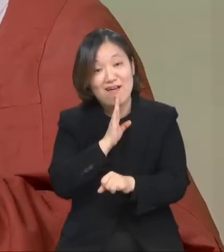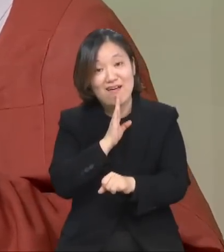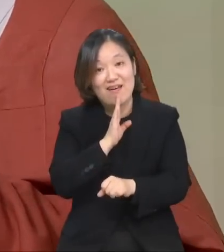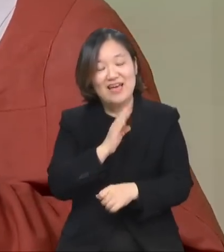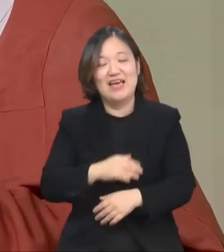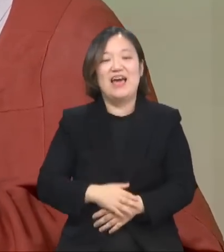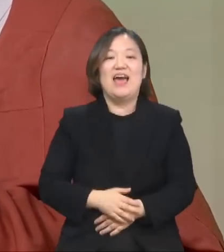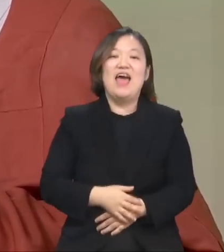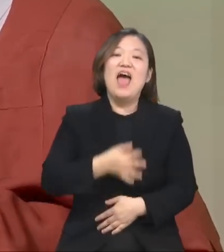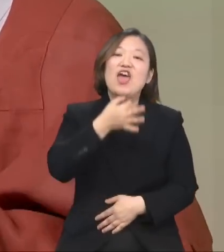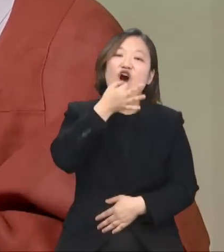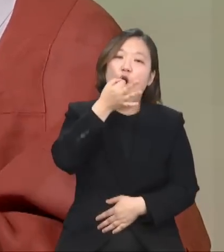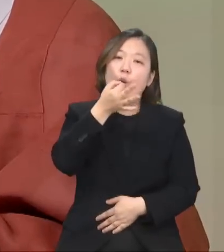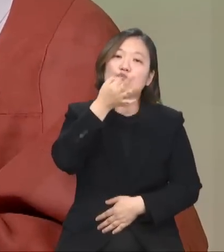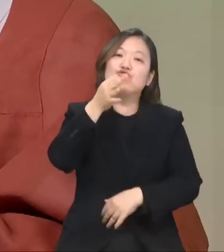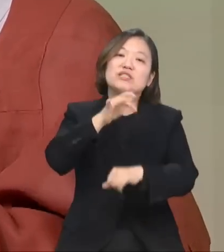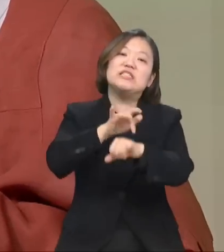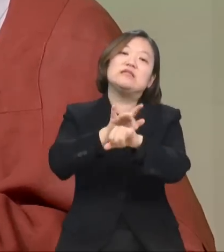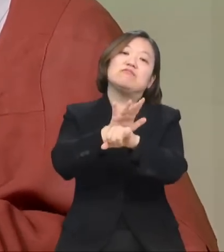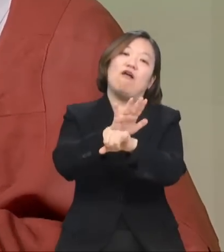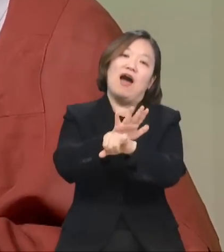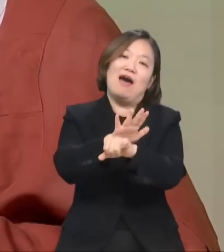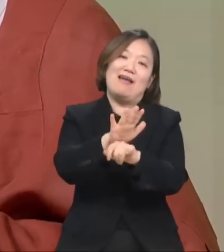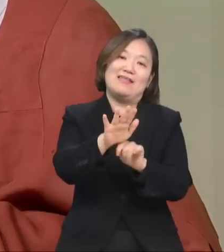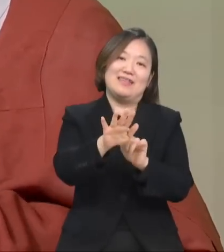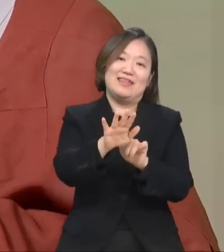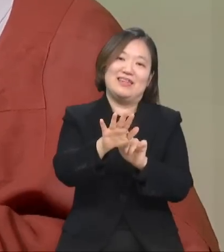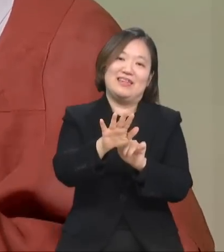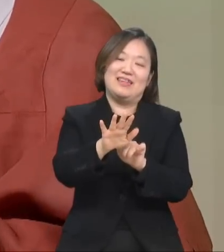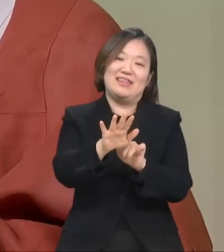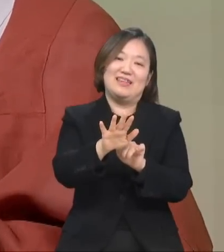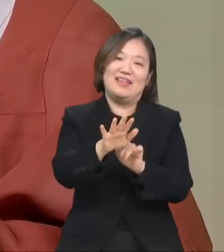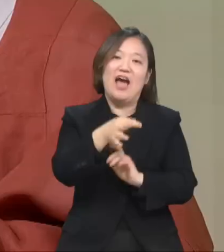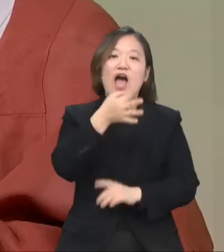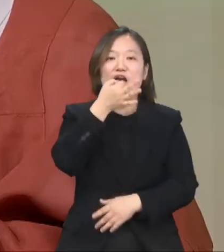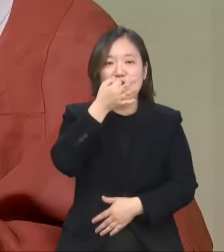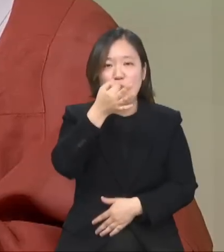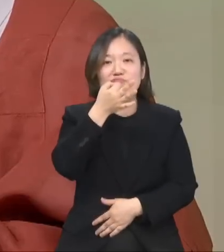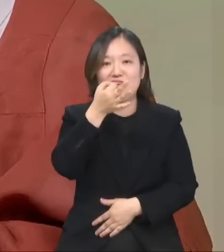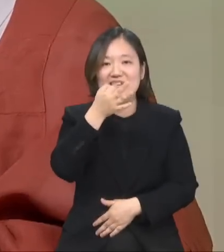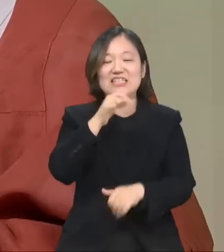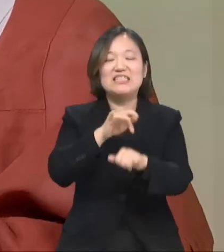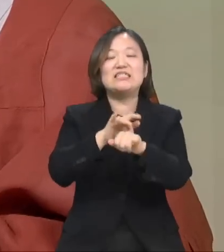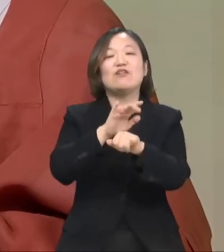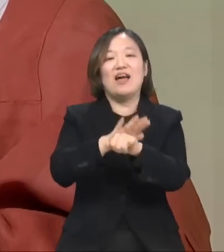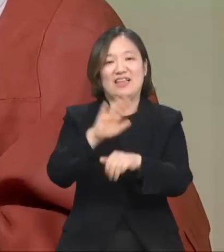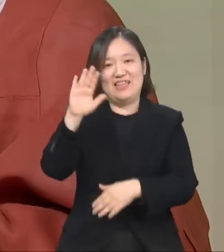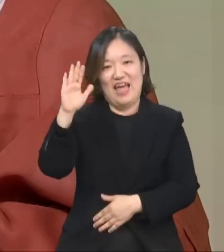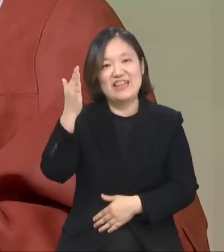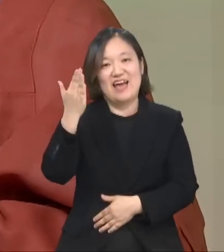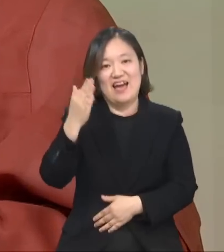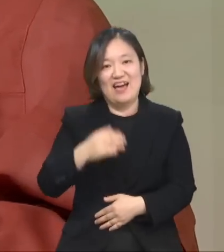염불이 입에 붙었다라는 의미 있죠 염불이 이제 입에 습관이 되어가고 있다